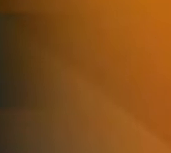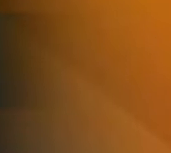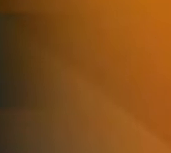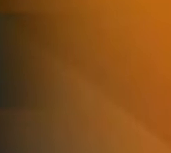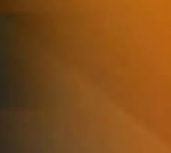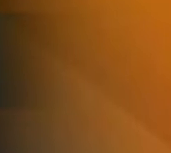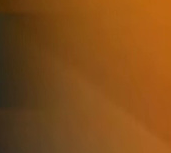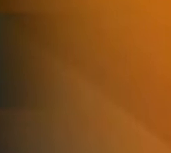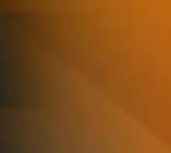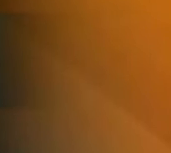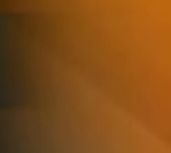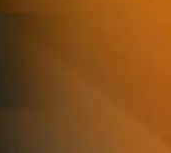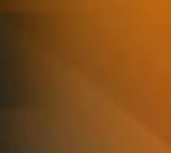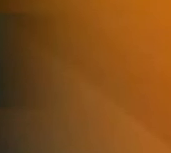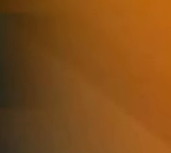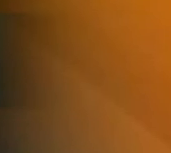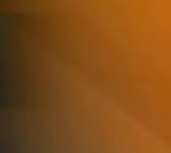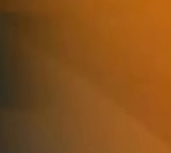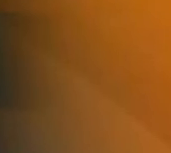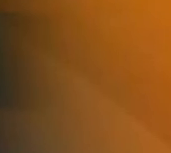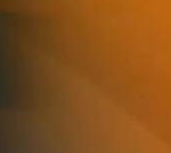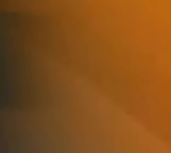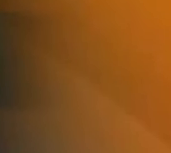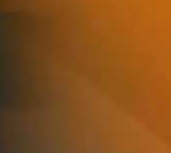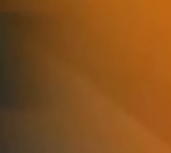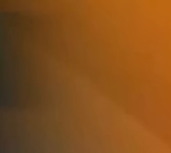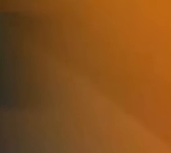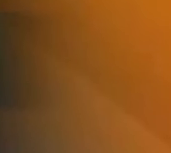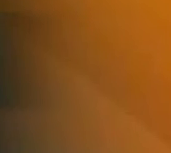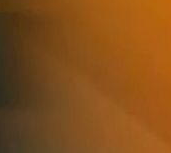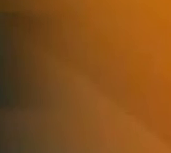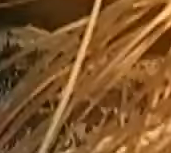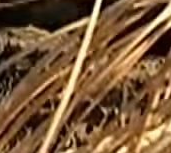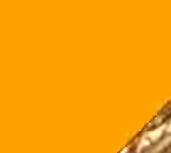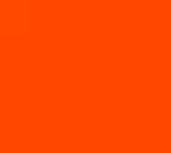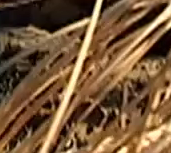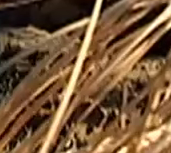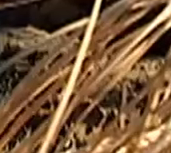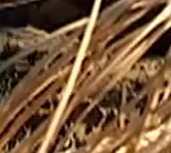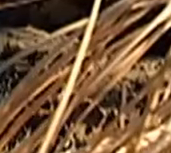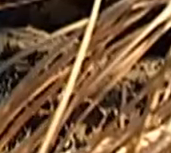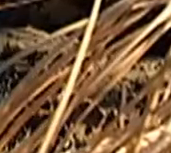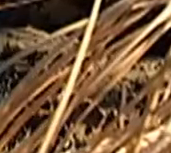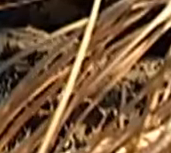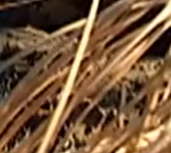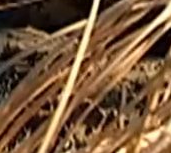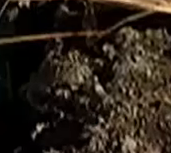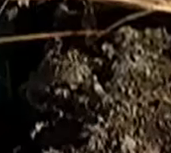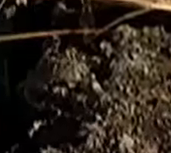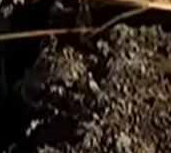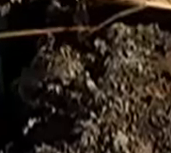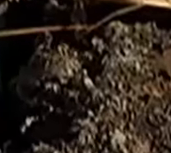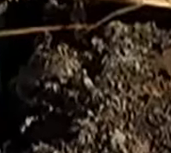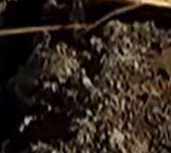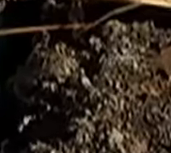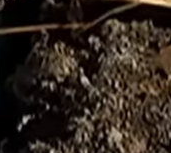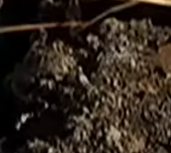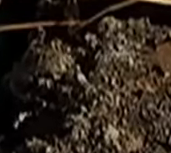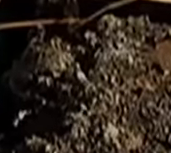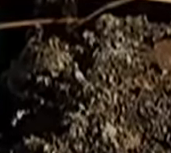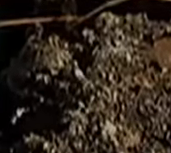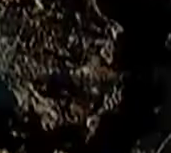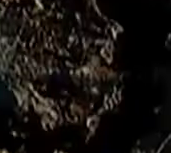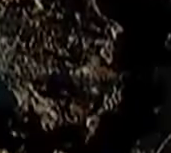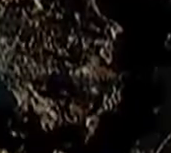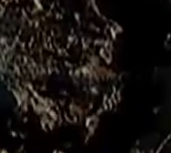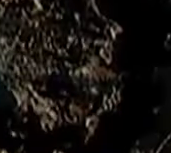bababa sa 45 pamilya na sunugan sa Parañaque. Pinsala sa agrikultura dahil sa El Nino,